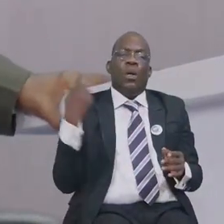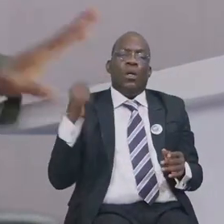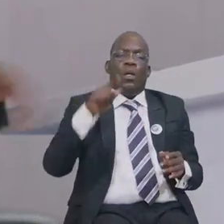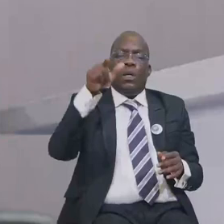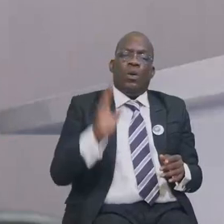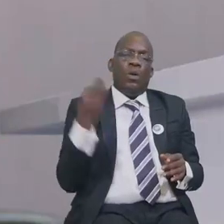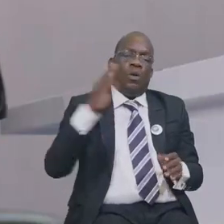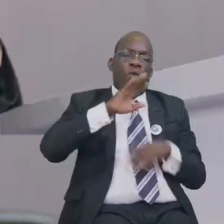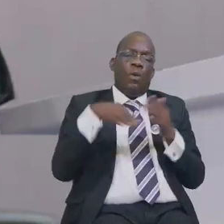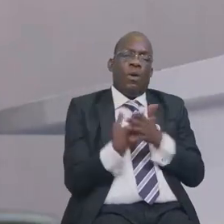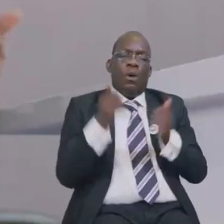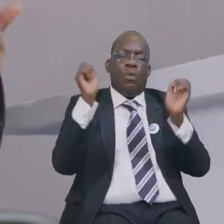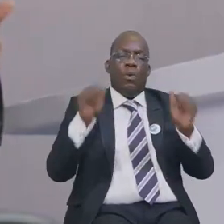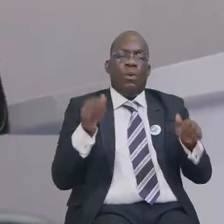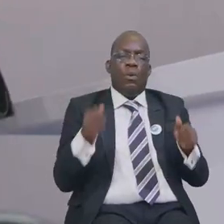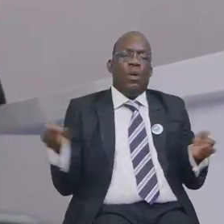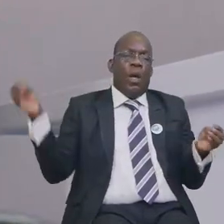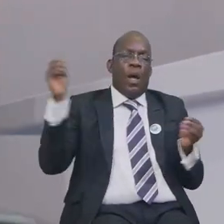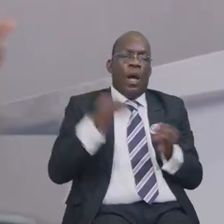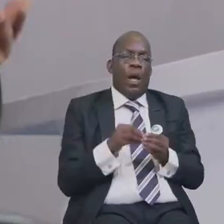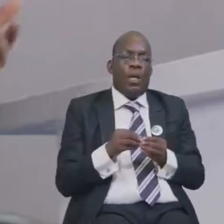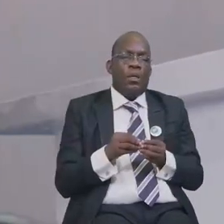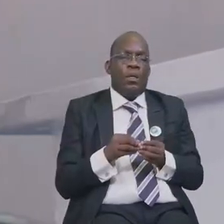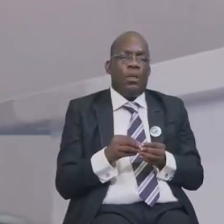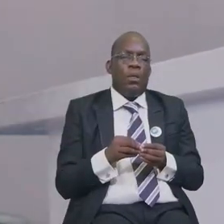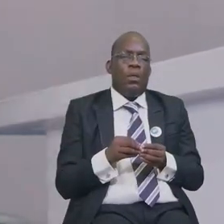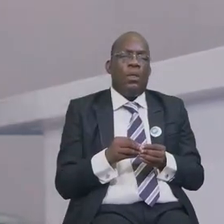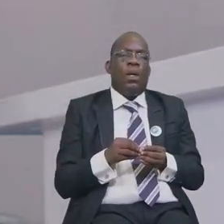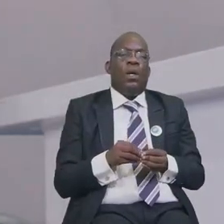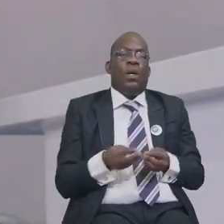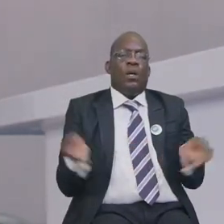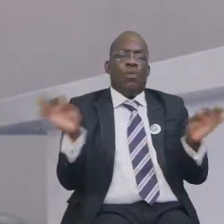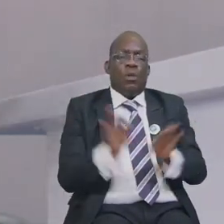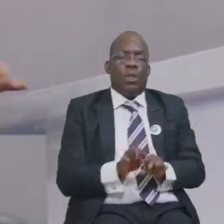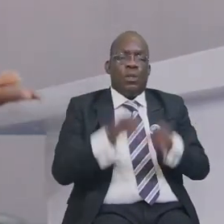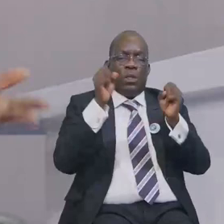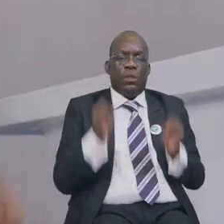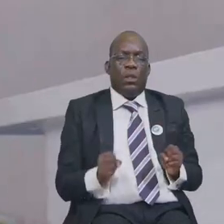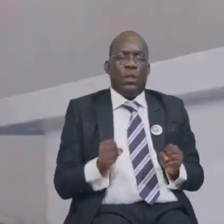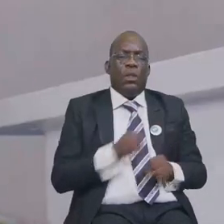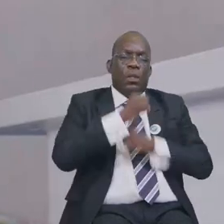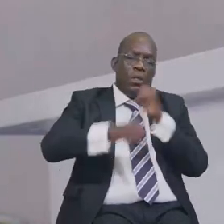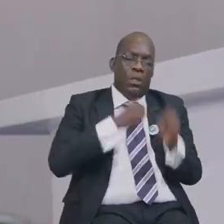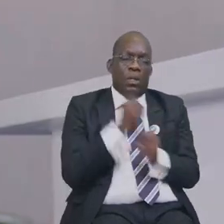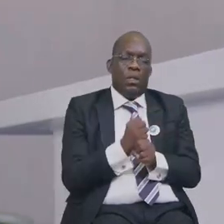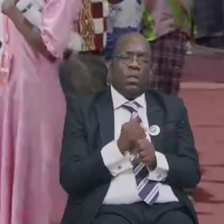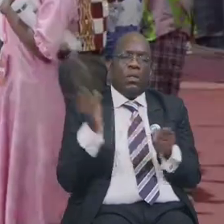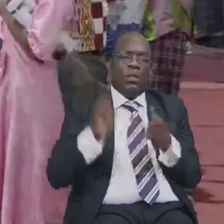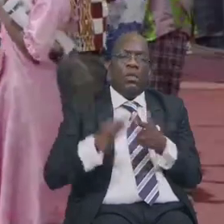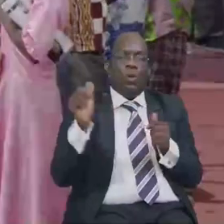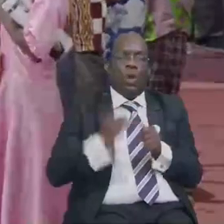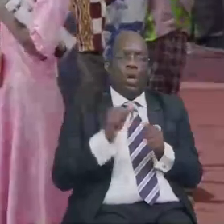possibilité, ajoute des vertus, de la valeur, la force, des années à la vie de